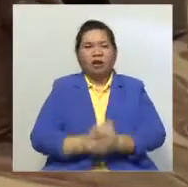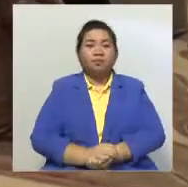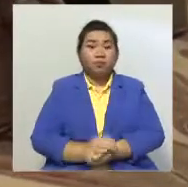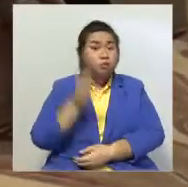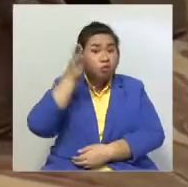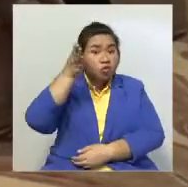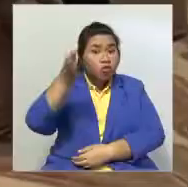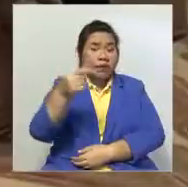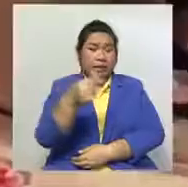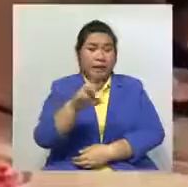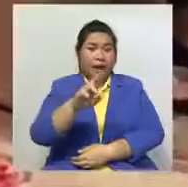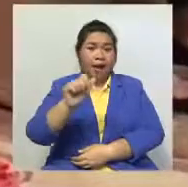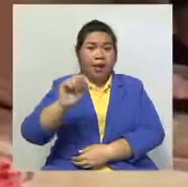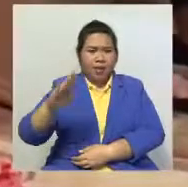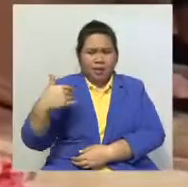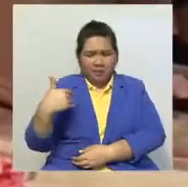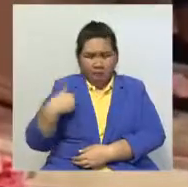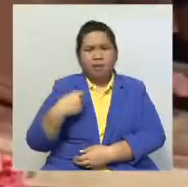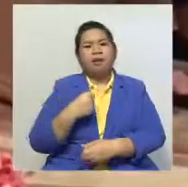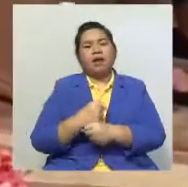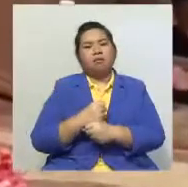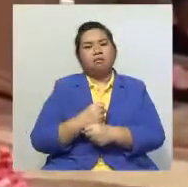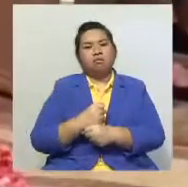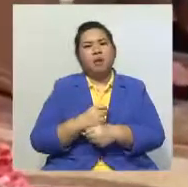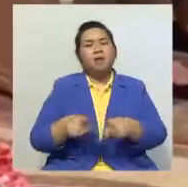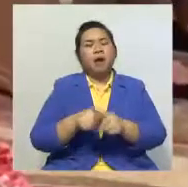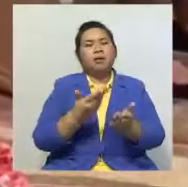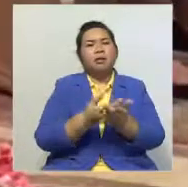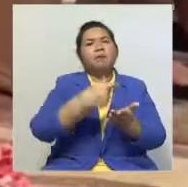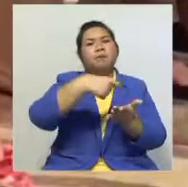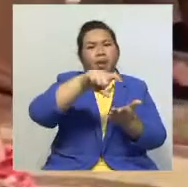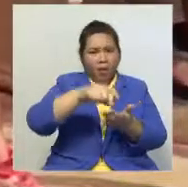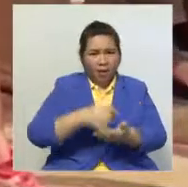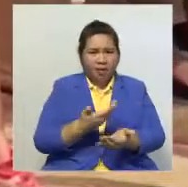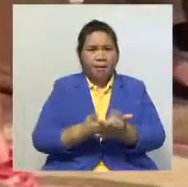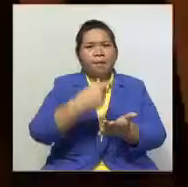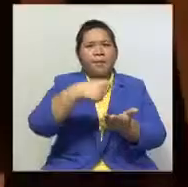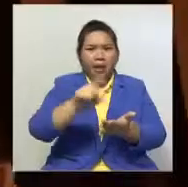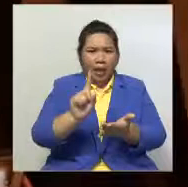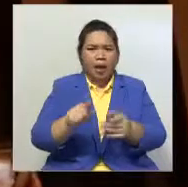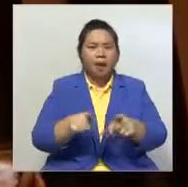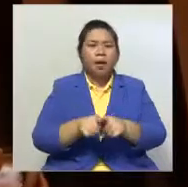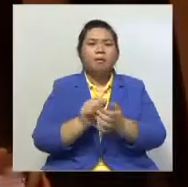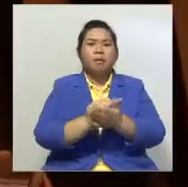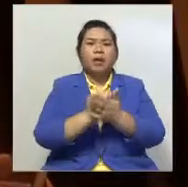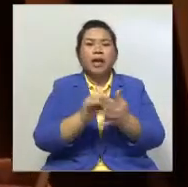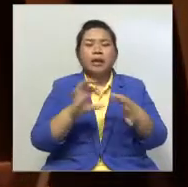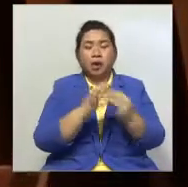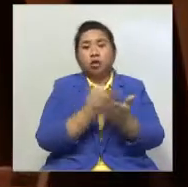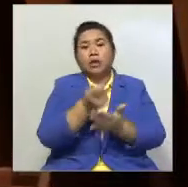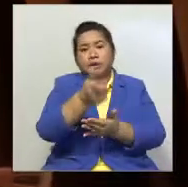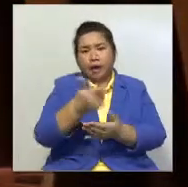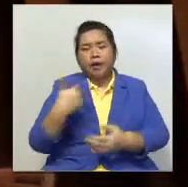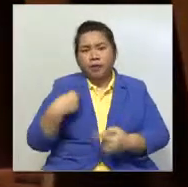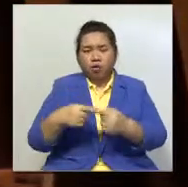ค่ะ Grab เขาก็เตรียมขยายการให้บริการเป็น Grab Pay หรือว่า Grab Pay เนี่ยนะคะให้บริการเรื่องของการจ่าย